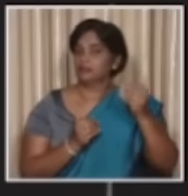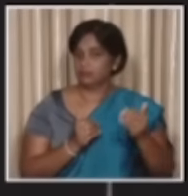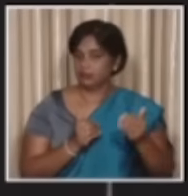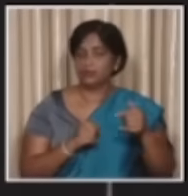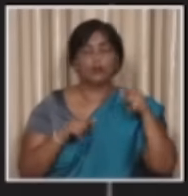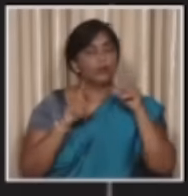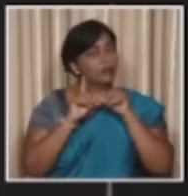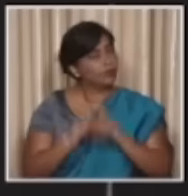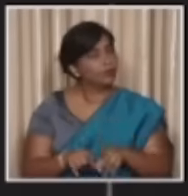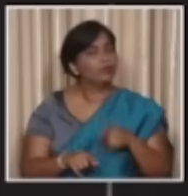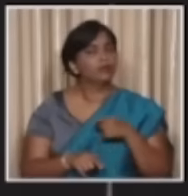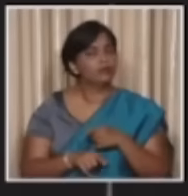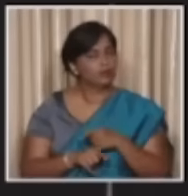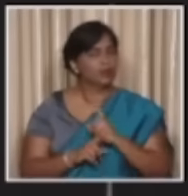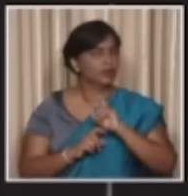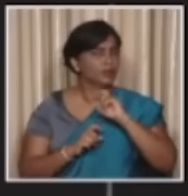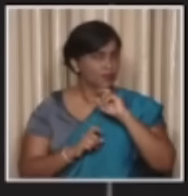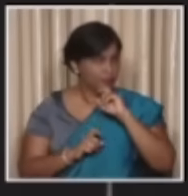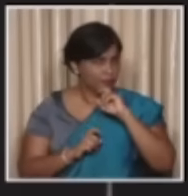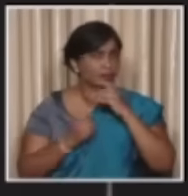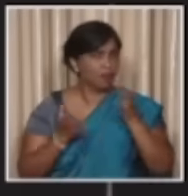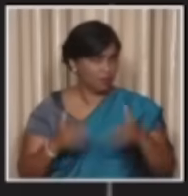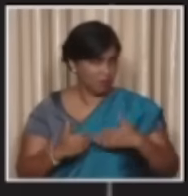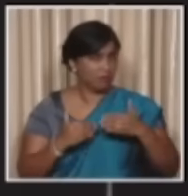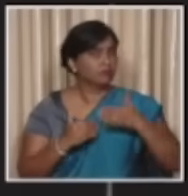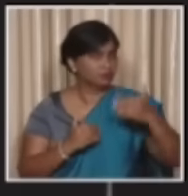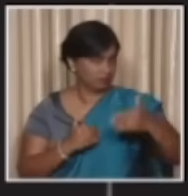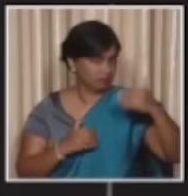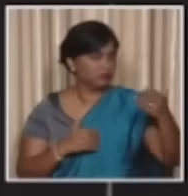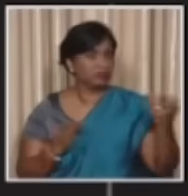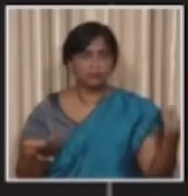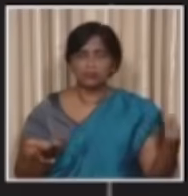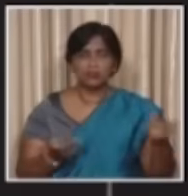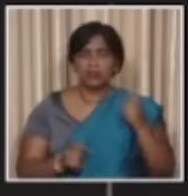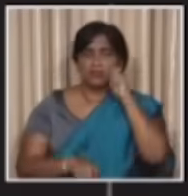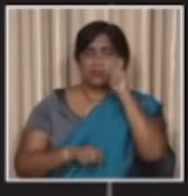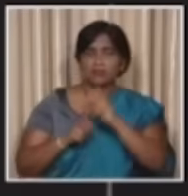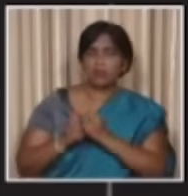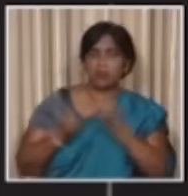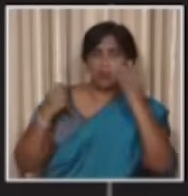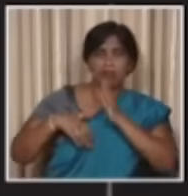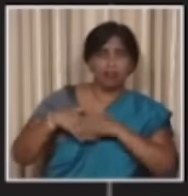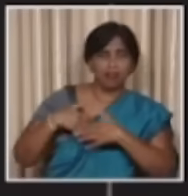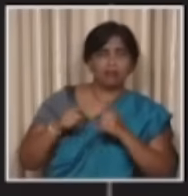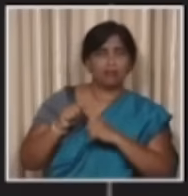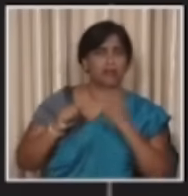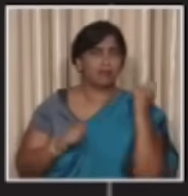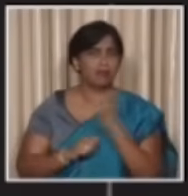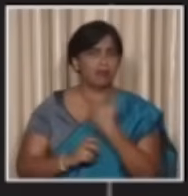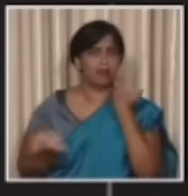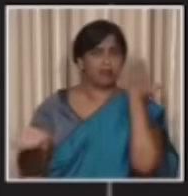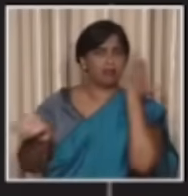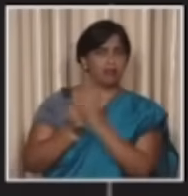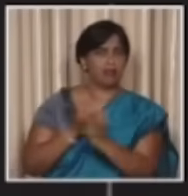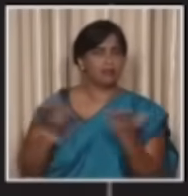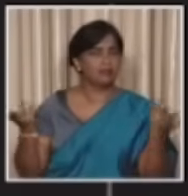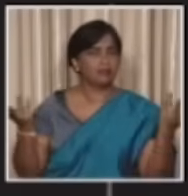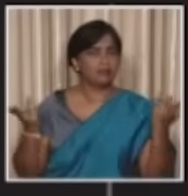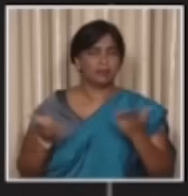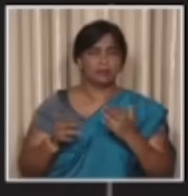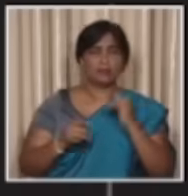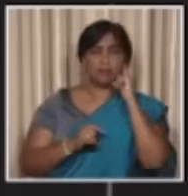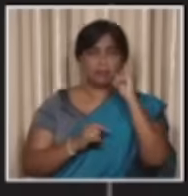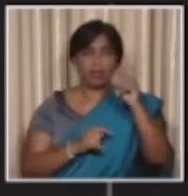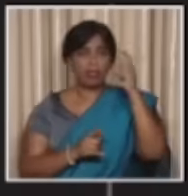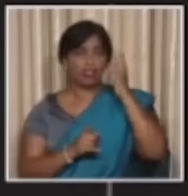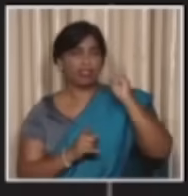දැන් ඒ වගේ මේ නඩු තව දුරටත් කල්යයිද? මේ වින්දිතයන්ට වන්දි ලැබෙන්නෙත් නැහැ, සාධාරණත්වයක් ඉෂ්ට වෙන්නෙත් නැහැ, වර්ධිකරුවන්ට